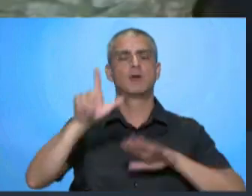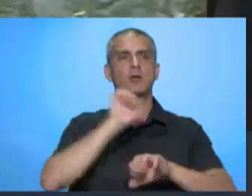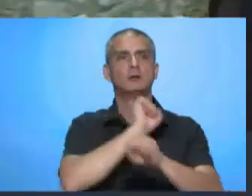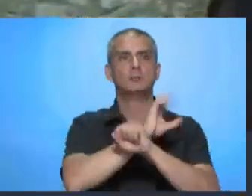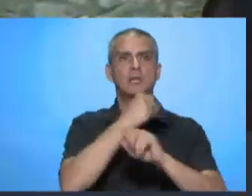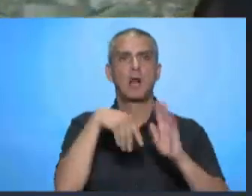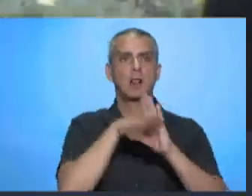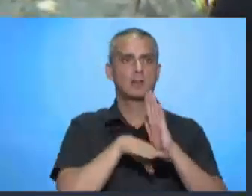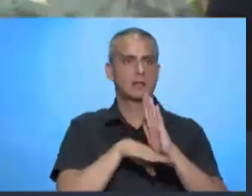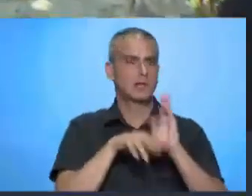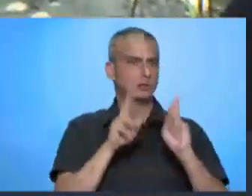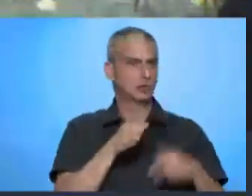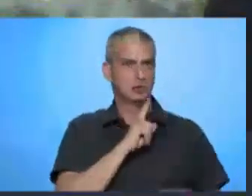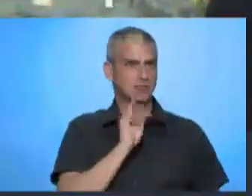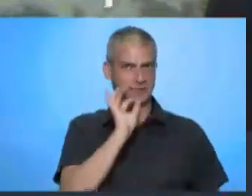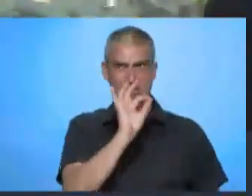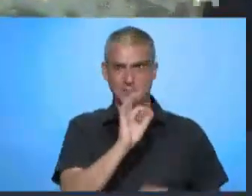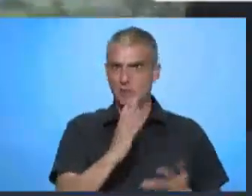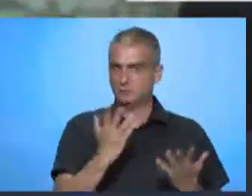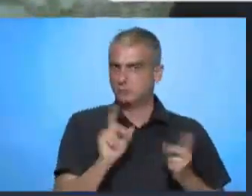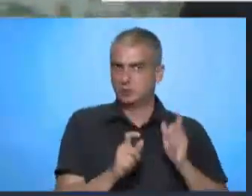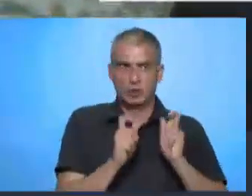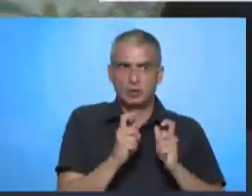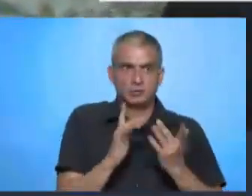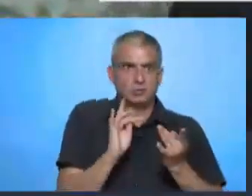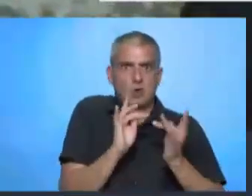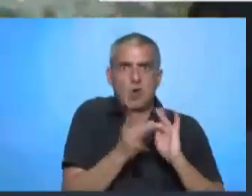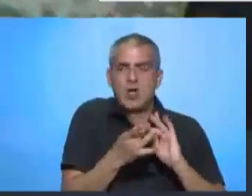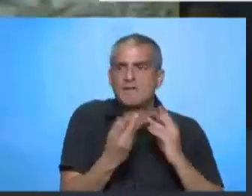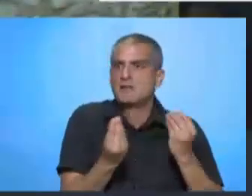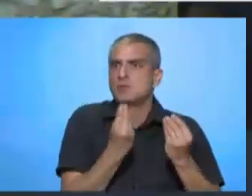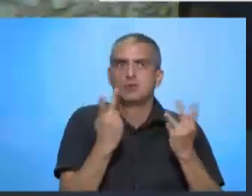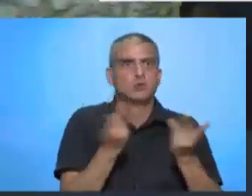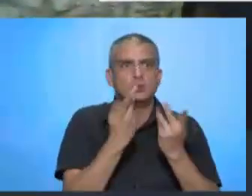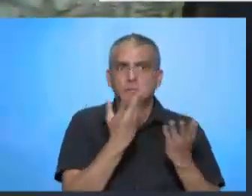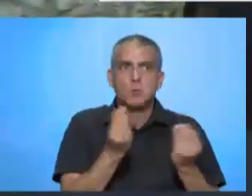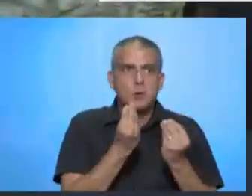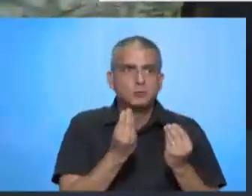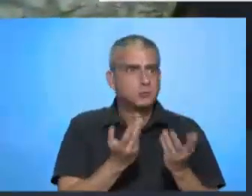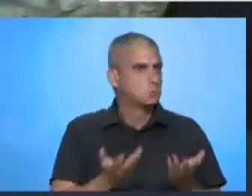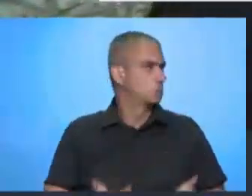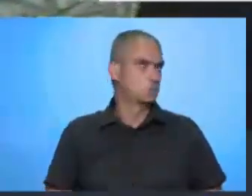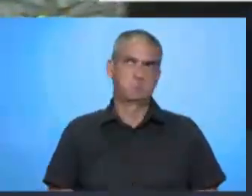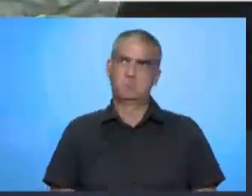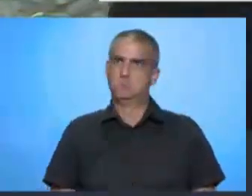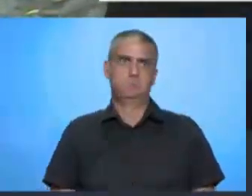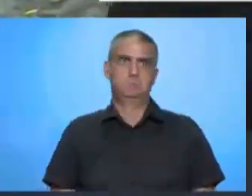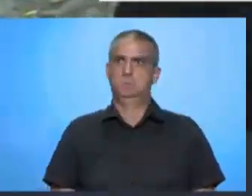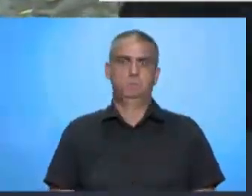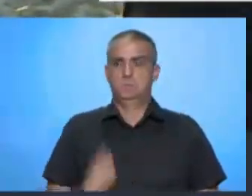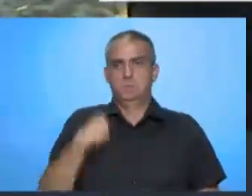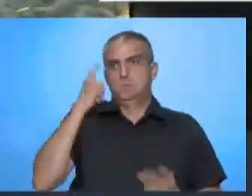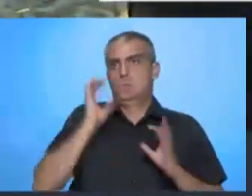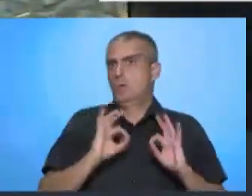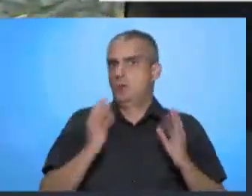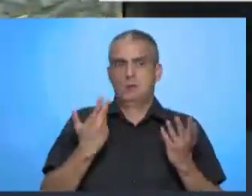תנאי. יש לה, לאימא שלך, אנשים אויבים, אנשים שחיפשו אותה, משהו? לא משהו, לא שאני יודעת,